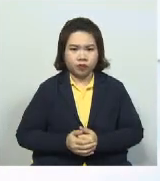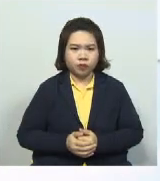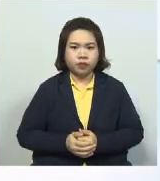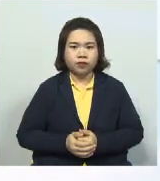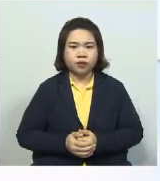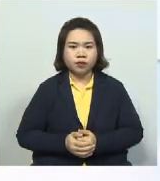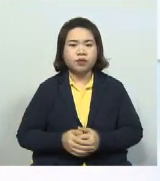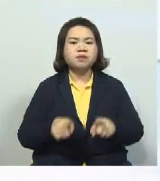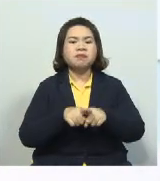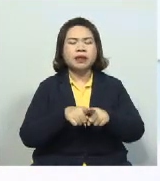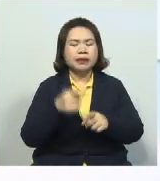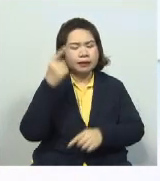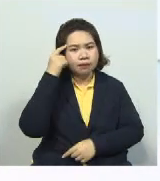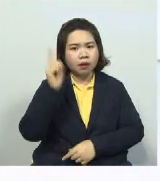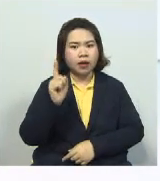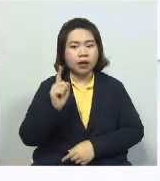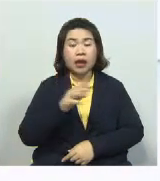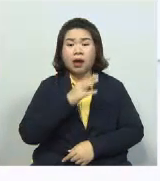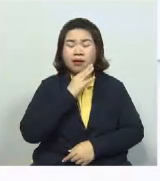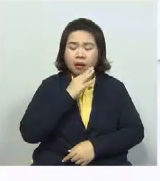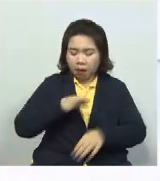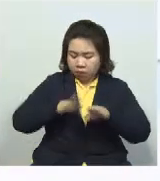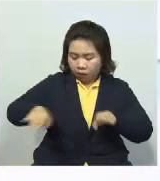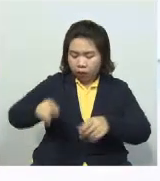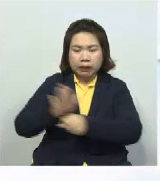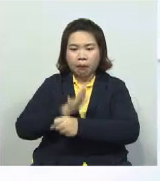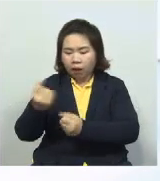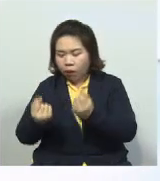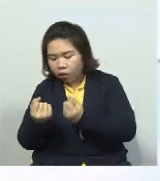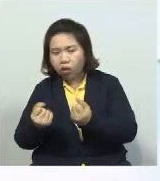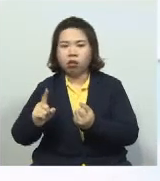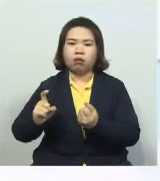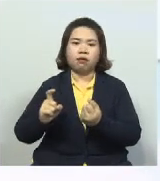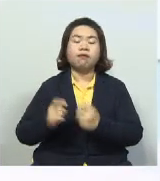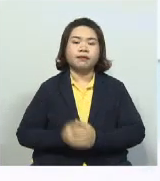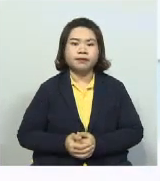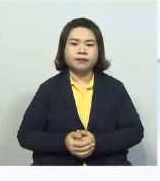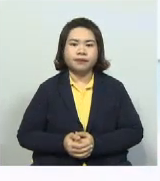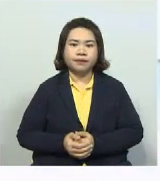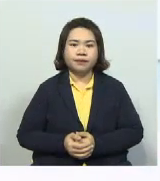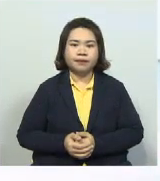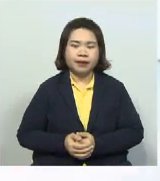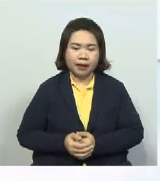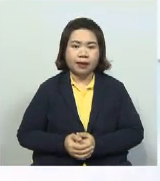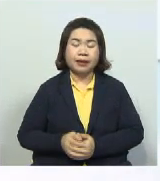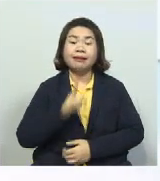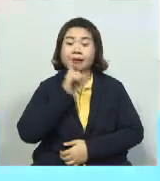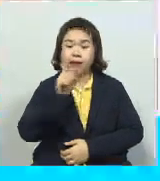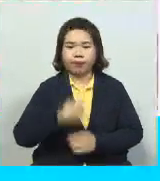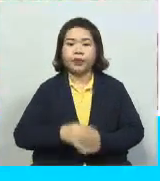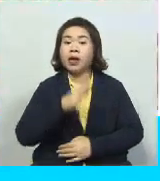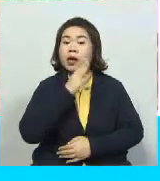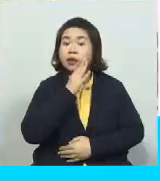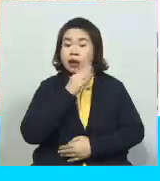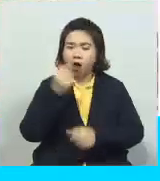รงนี้จะเป็นการสะดวกกว่าเนื่องจากว่าอาจจะไม่มีที่จอดรถรองรับครับ ค่ะ แต่ถ้าเกิดไปชมการซักซ้อมเนี่ย